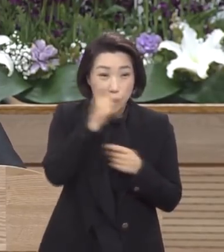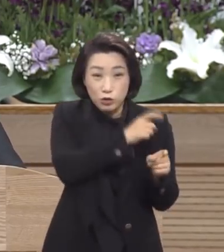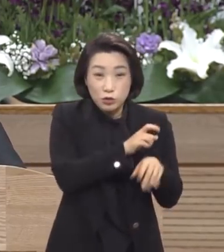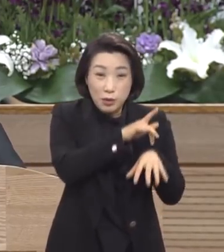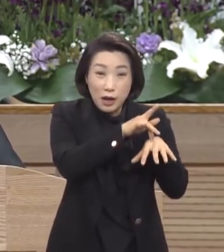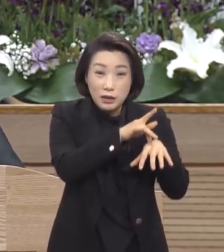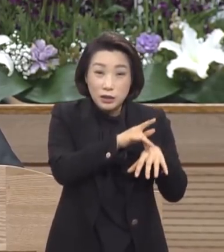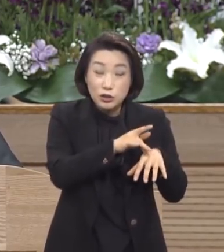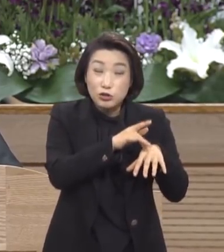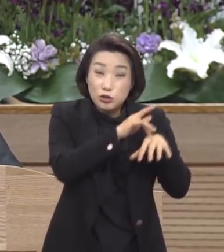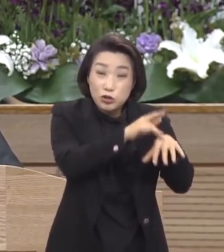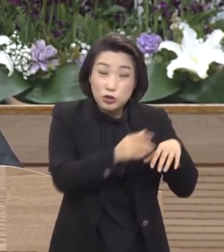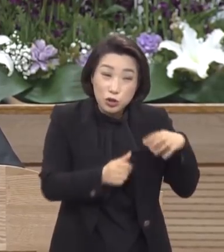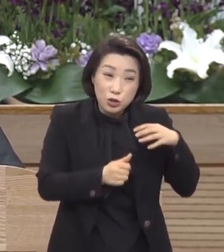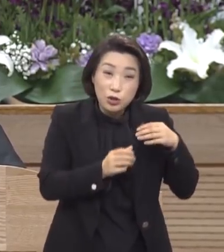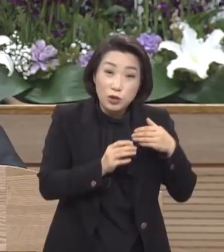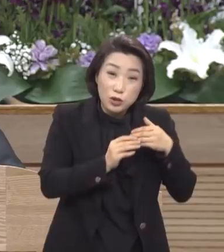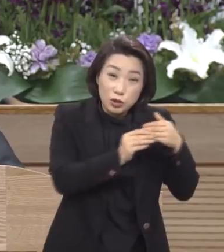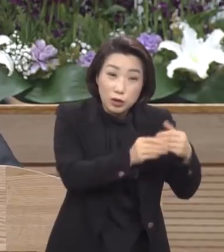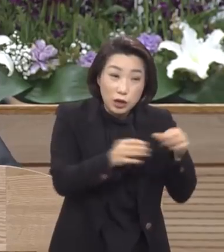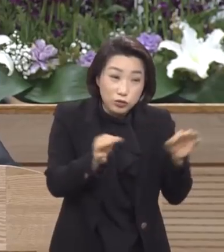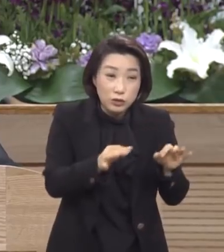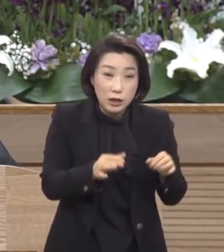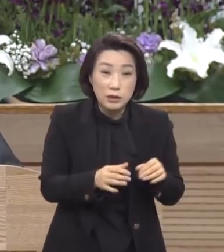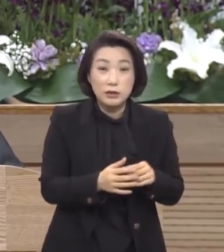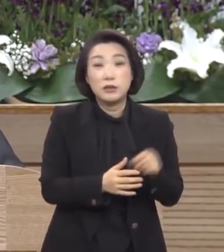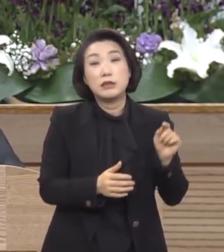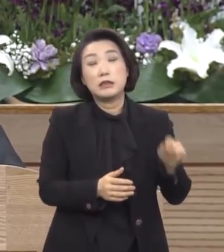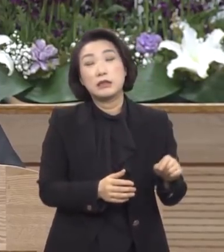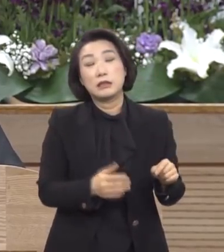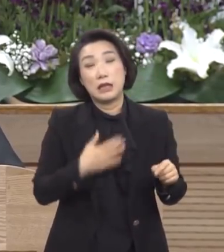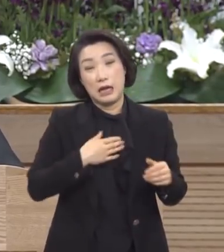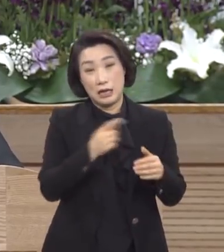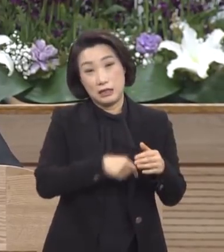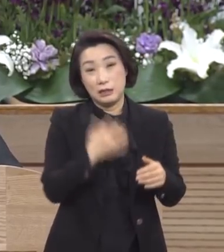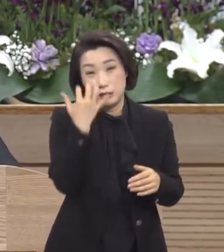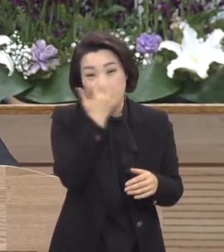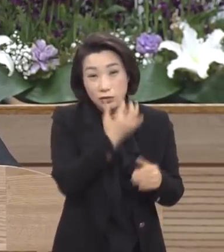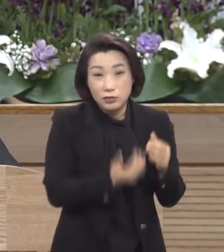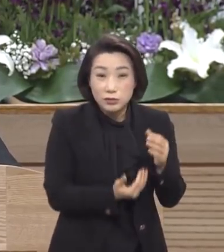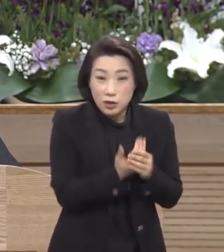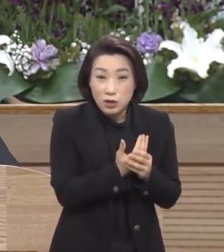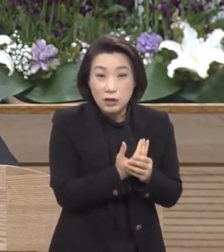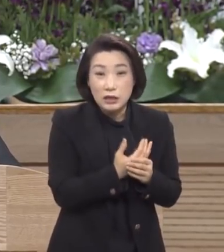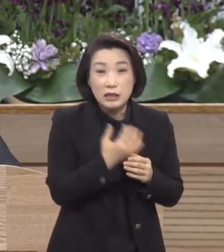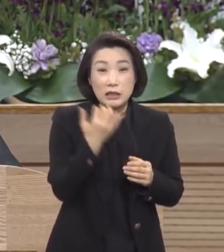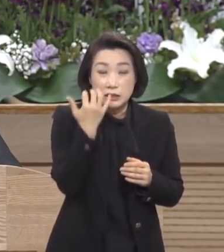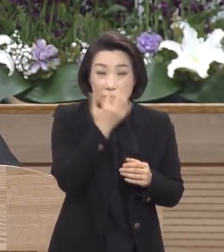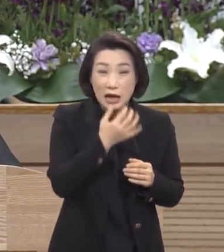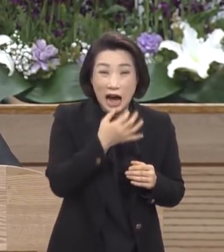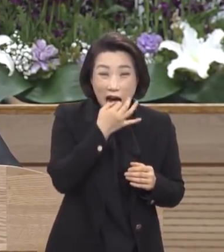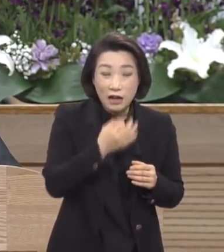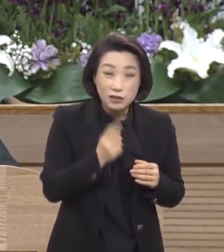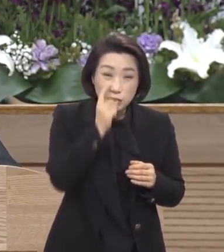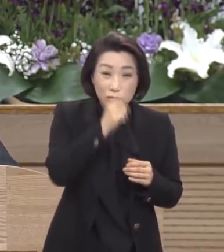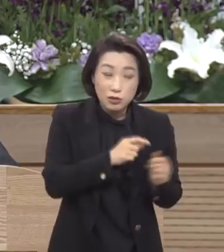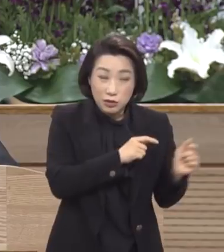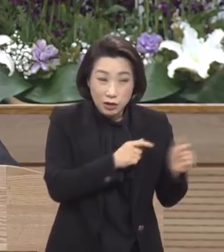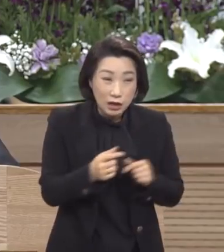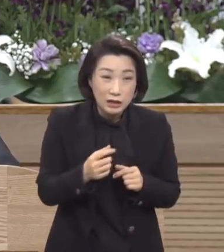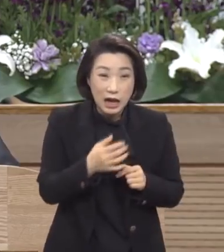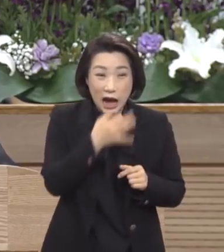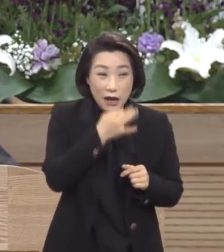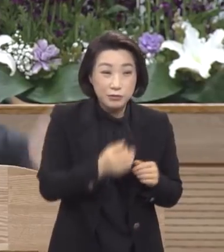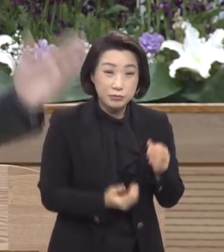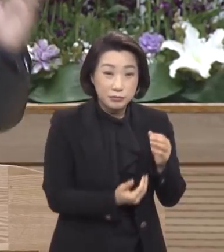마귀 사단 귀신이 운영한 것은 반드시 내 속에서 성욕도 음욕도 더러운 것도 탐욕이